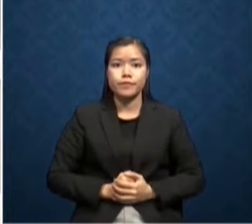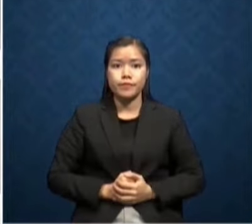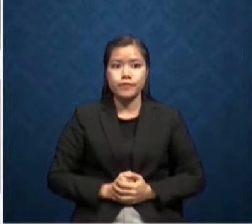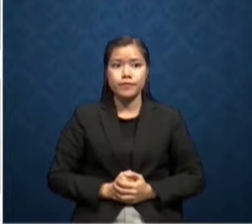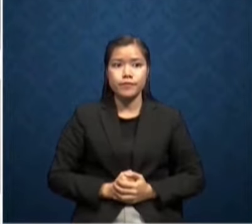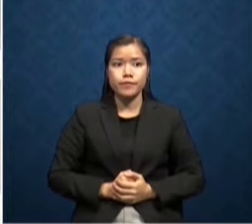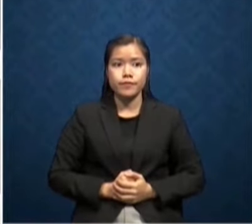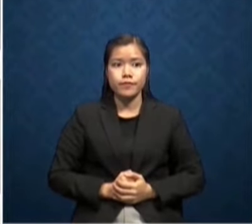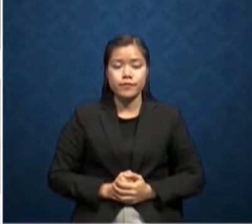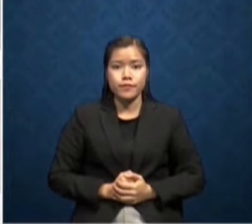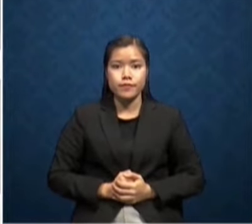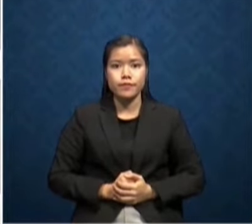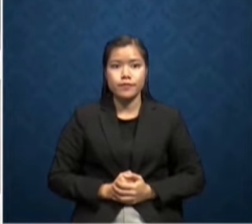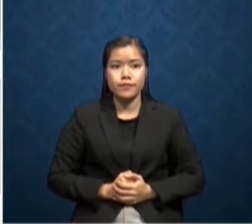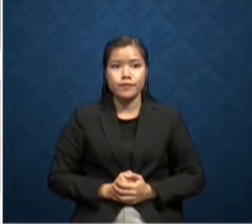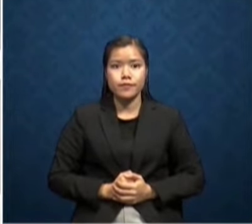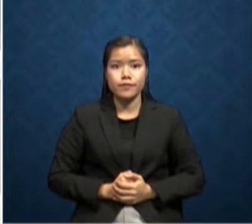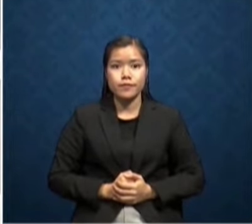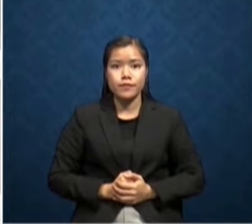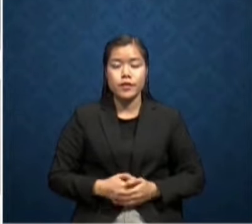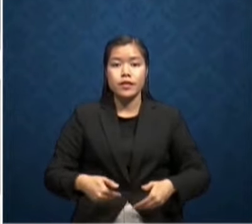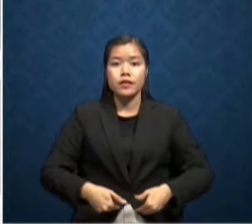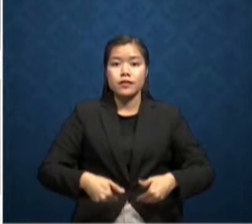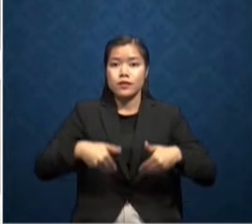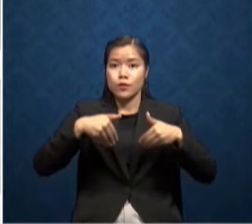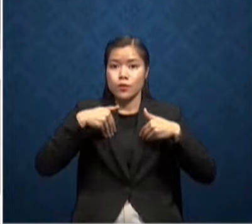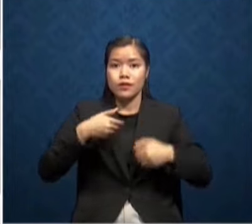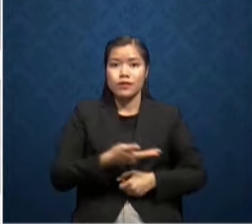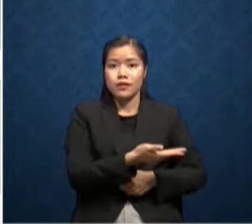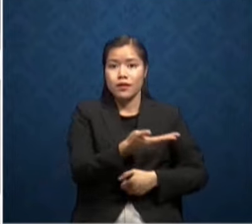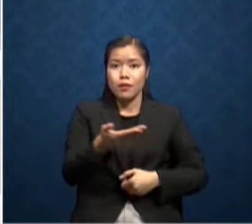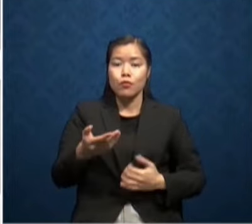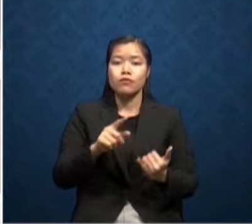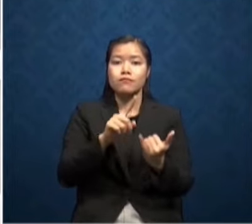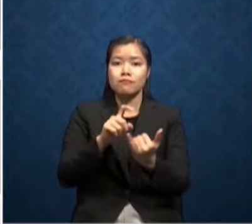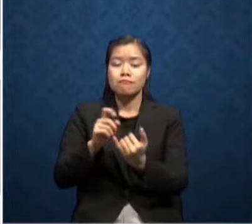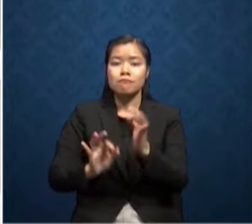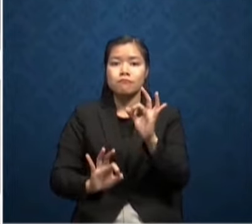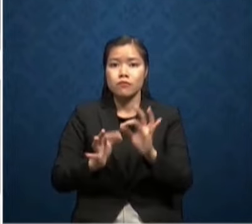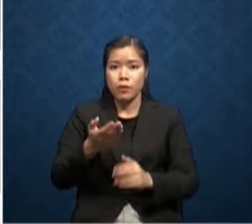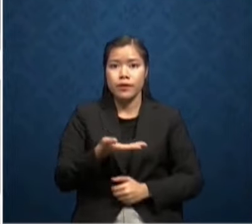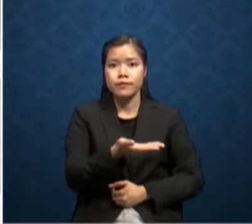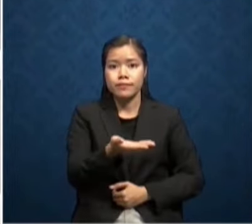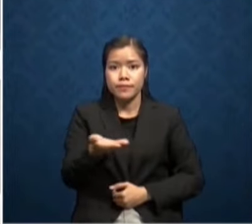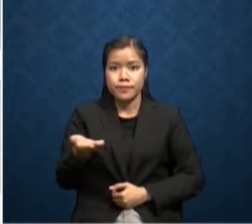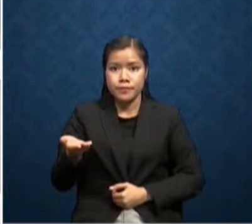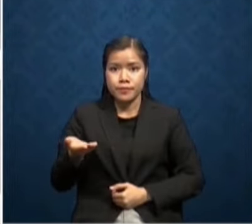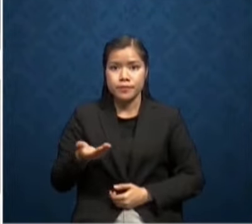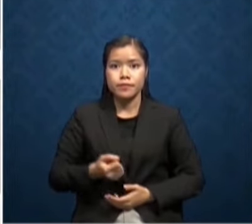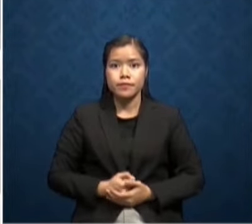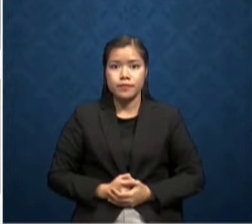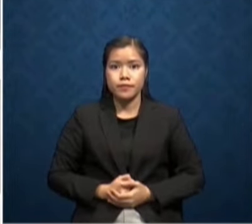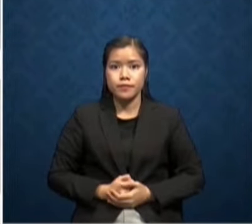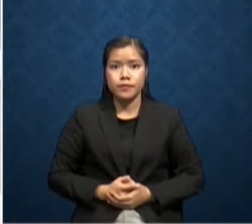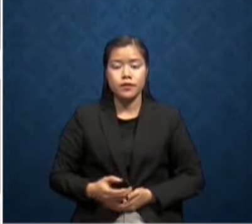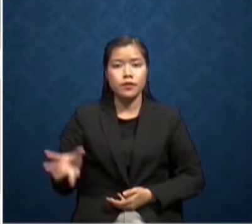ครูขอน้อมส่งทุกชีวิตที่ปลิดสิ้นเสียงร่ำให้